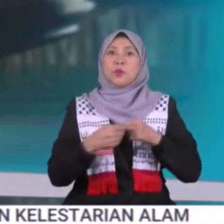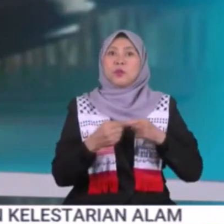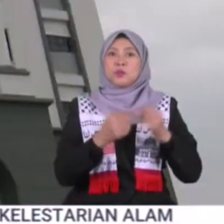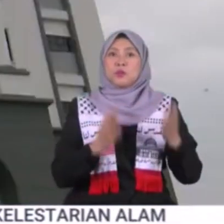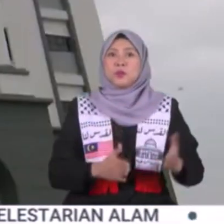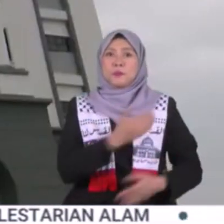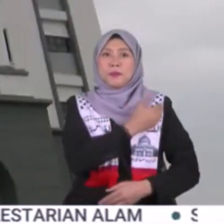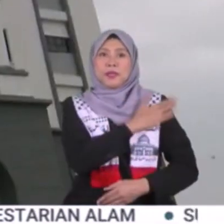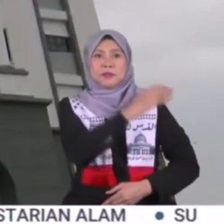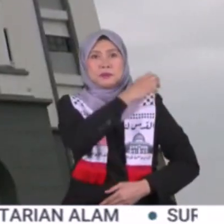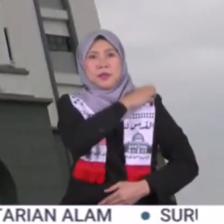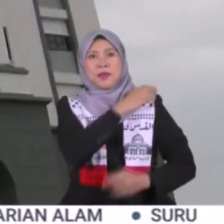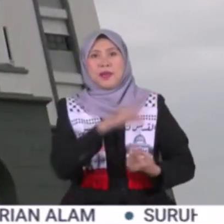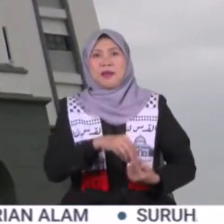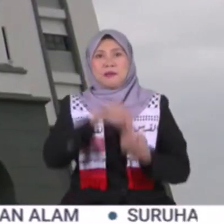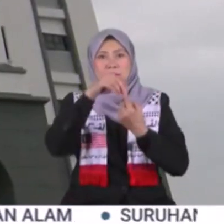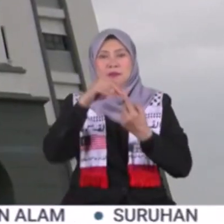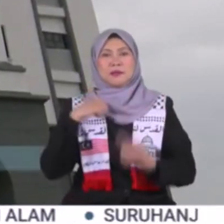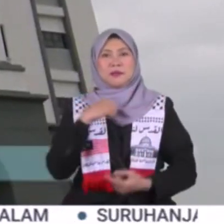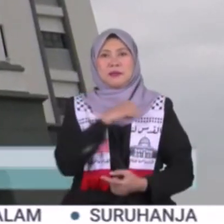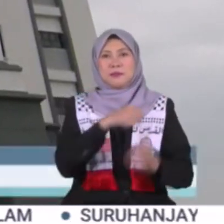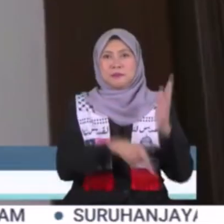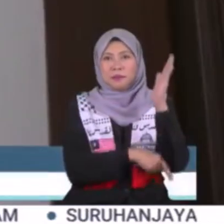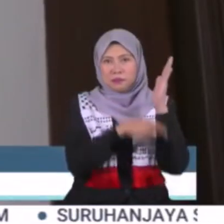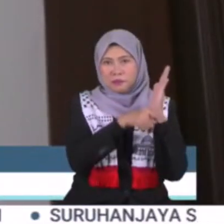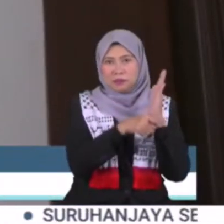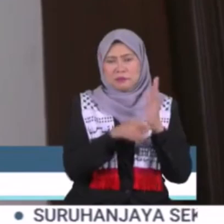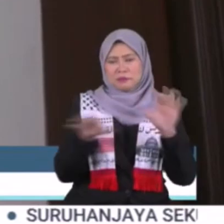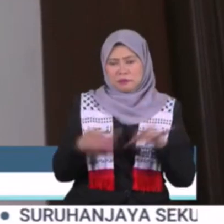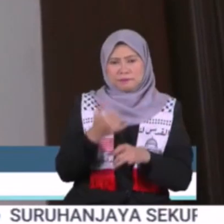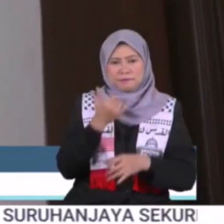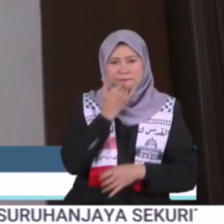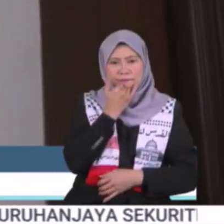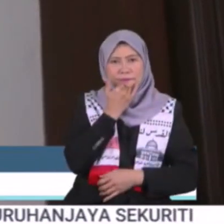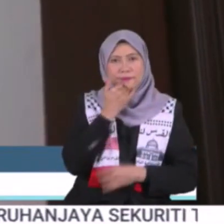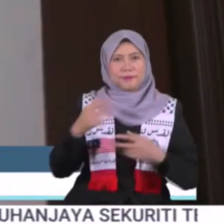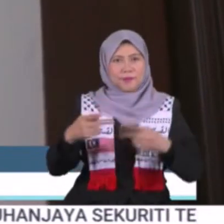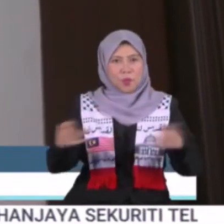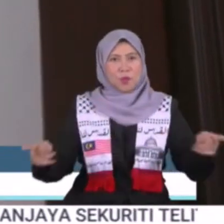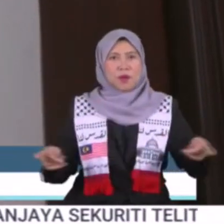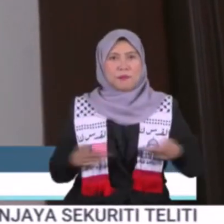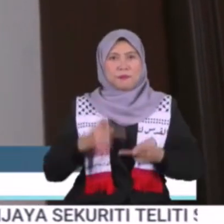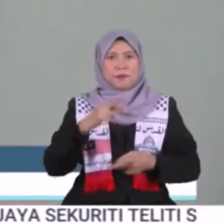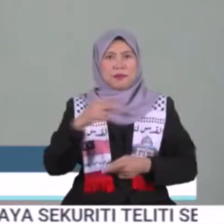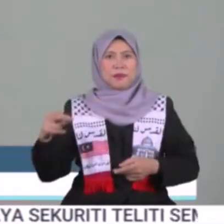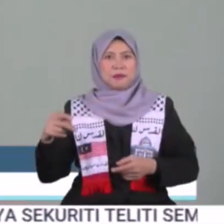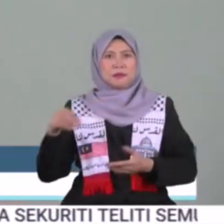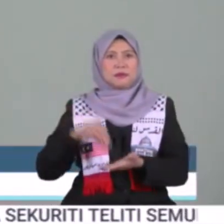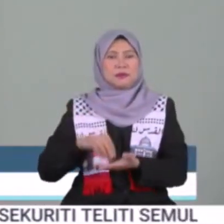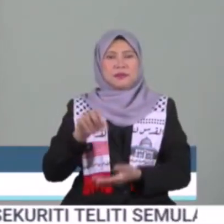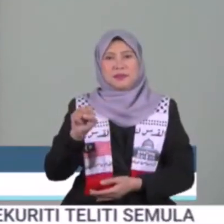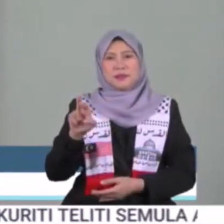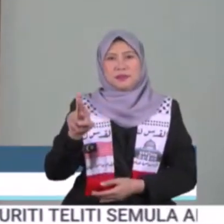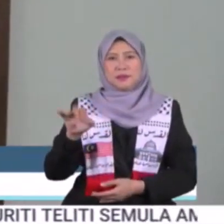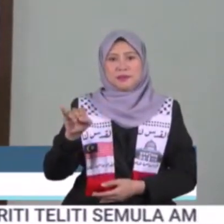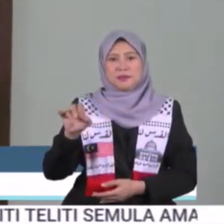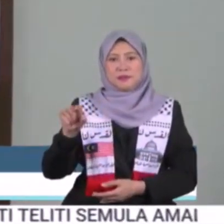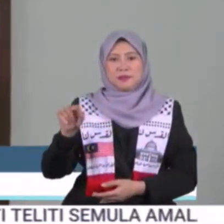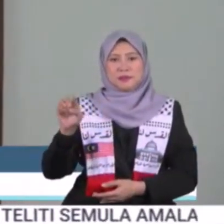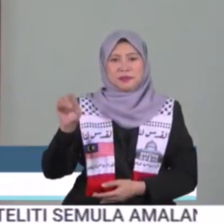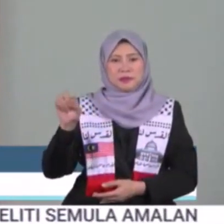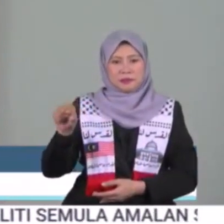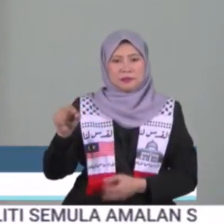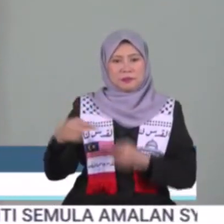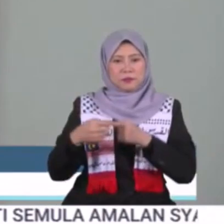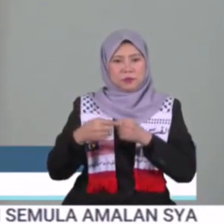Tertuduh yang juga bekas pegawai khas Ahli Parlimen Batu Pahat melakukan kesalahan itu di kolam renang Pura Kencana, Sri Gading.